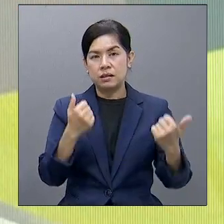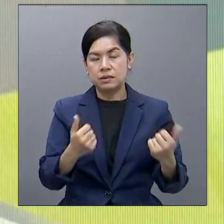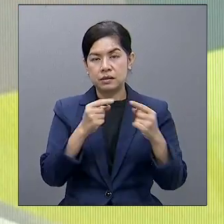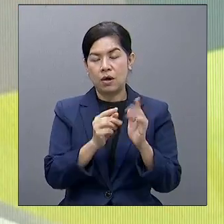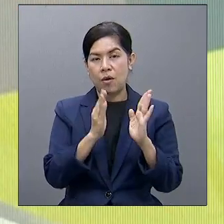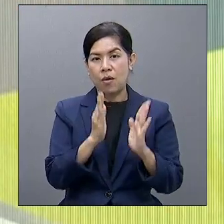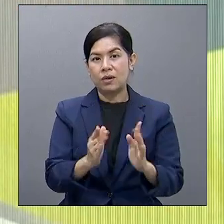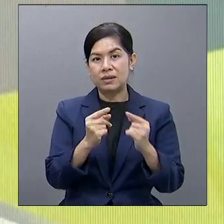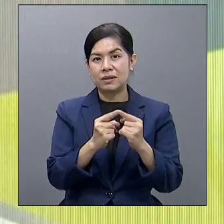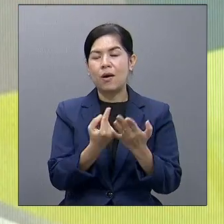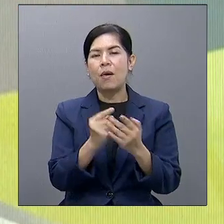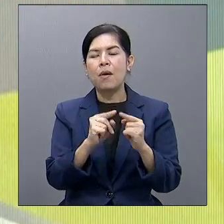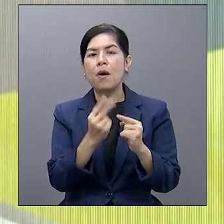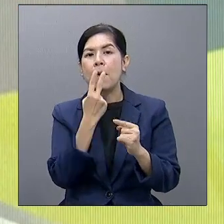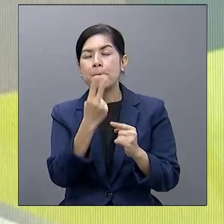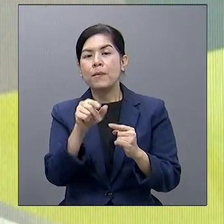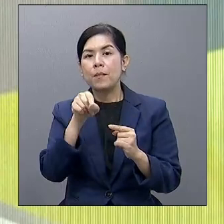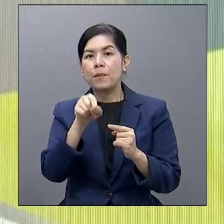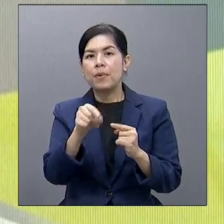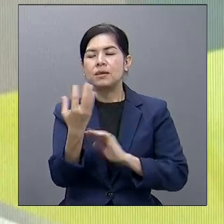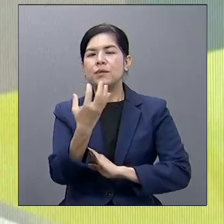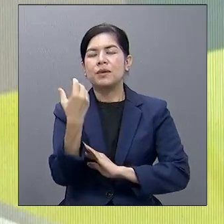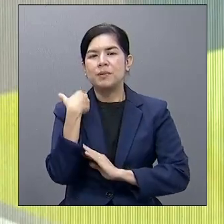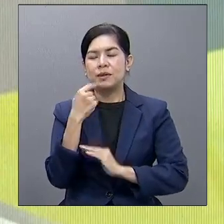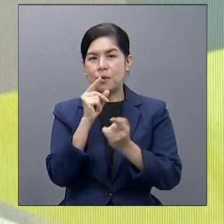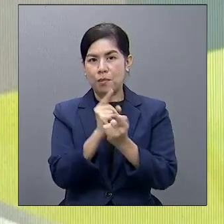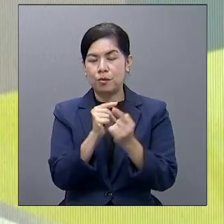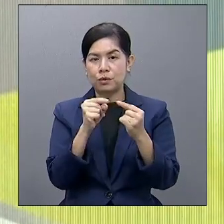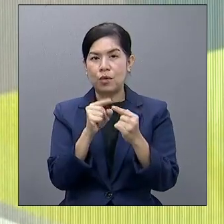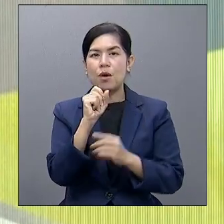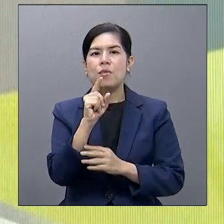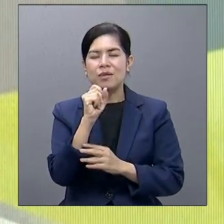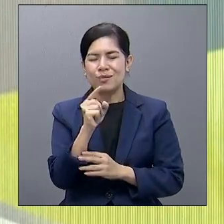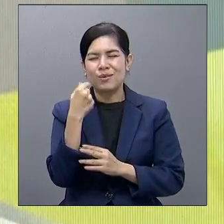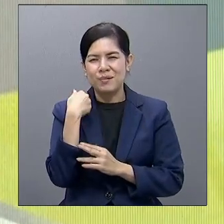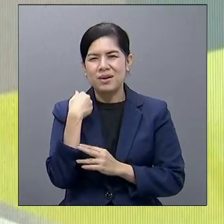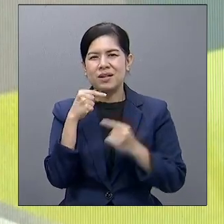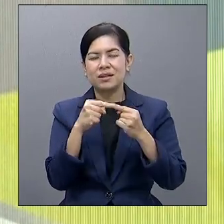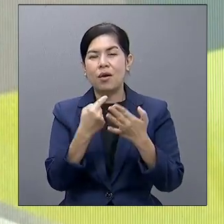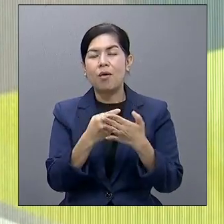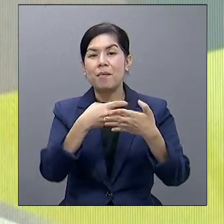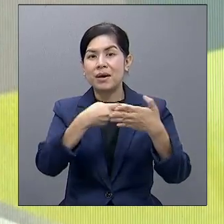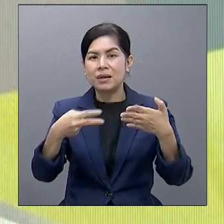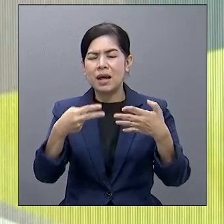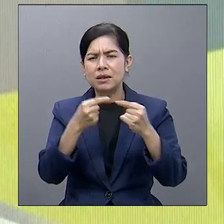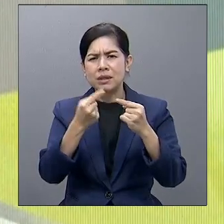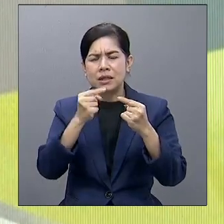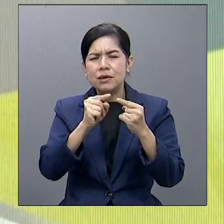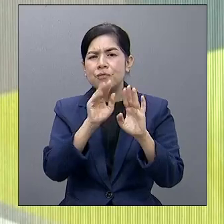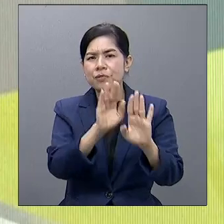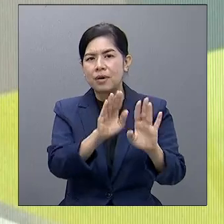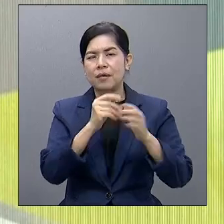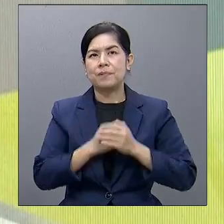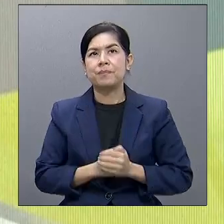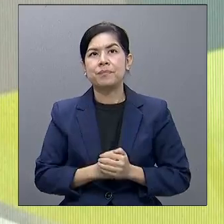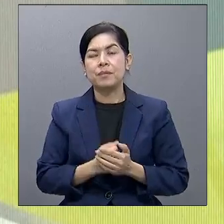seันตี้ในช่วงนี้นะคะวันนี้มาจากกันเช้าวันศุกร์ได้มี Friday motivationมาฝากคุณผู้ชมด้วยค่ะคุณผู้ชมเคยเห็น